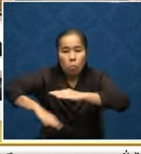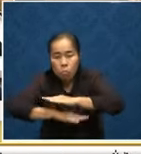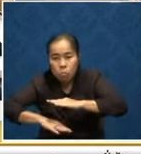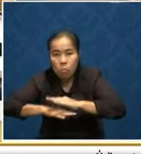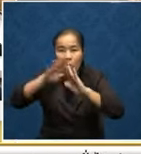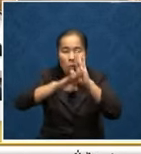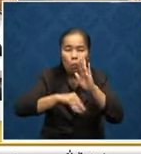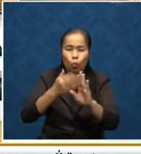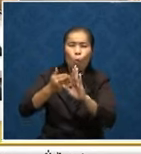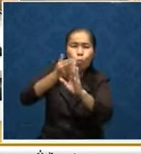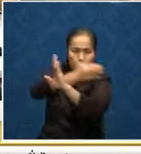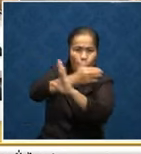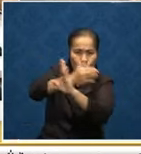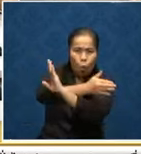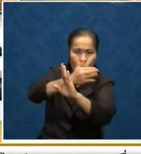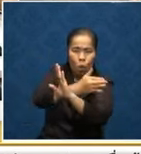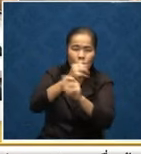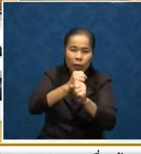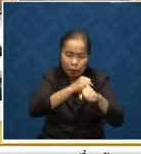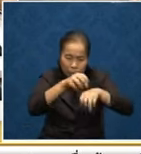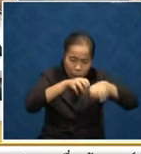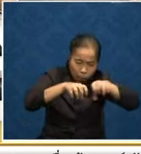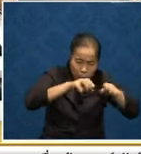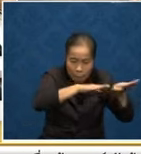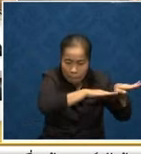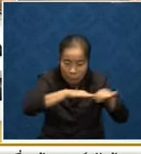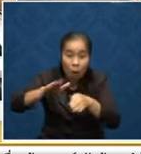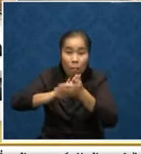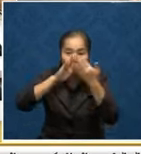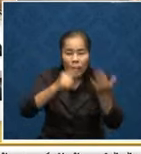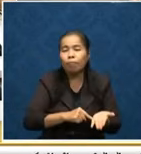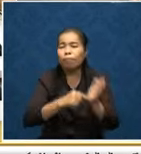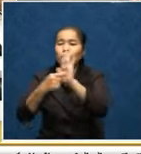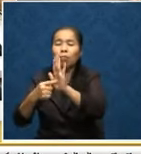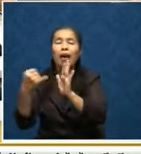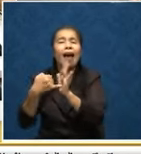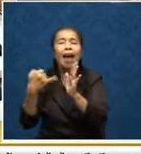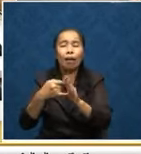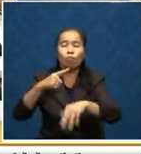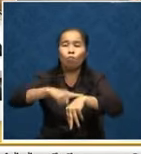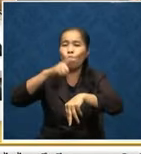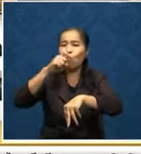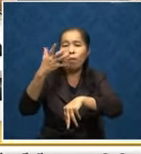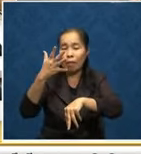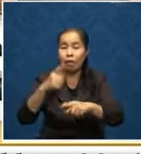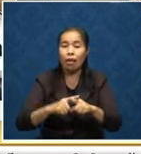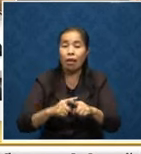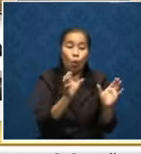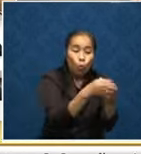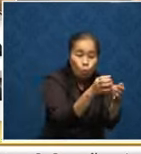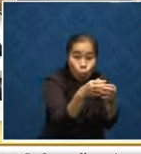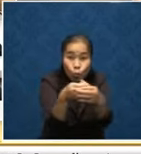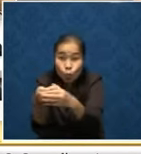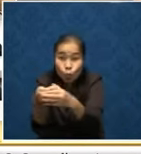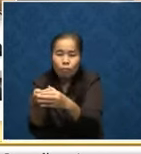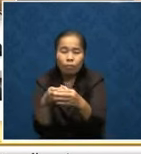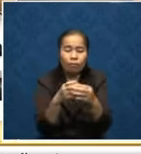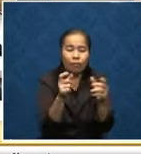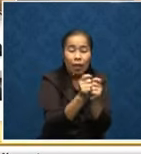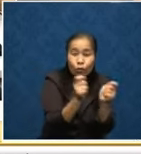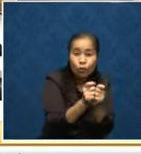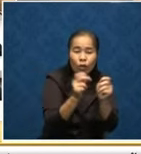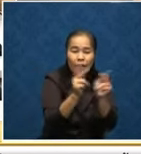ทำการบ้านให้มันมีการตกผลึกให้มากที่สุดนะครับมันก็จะเสียเวลานะเพราะฉะนั้นชุดย่อยๆนะกรรมาธิการที่เกี่ยวข้องกับกฎหมาย